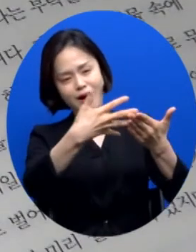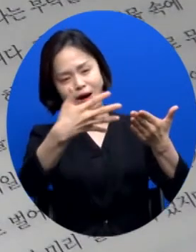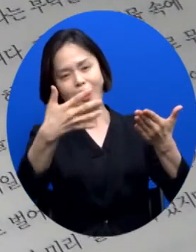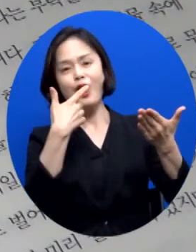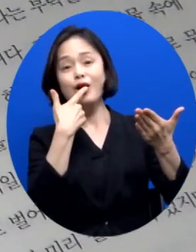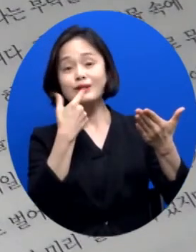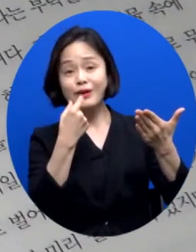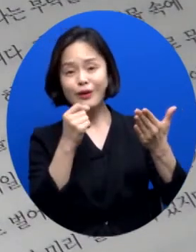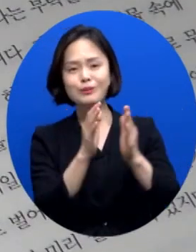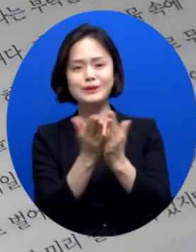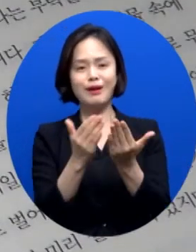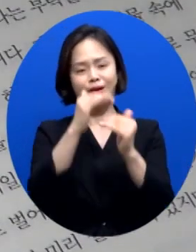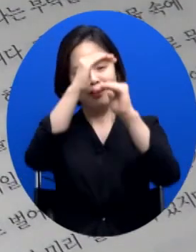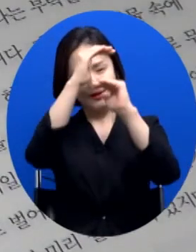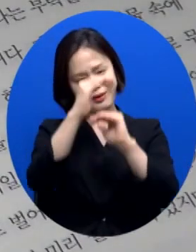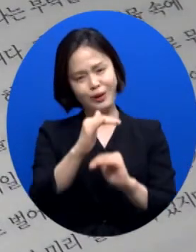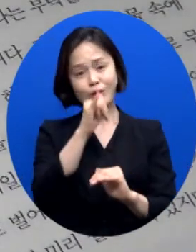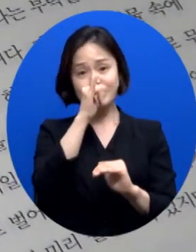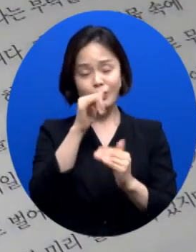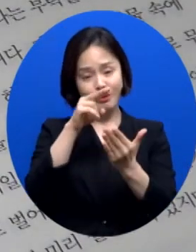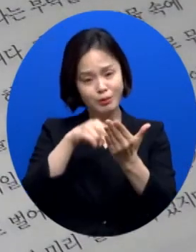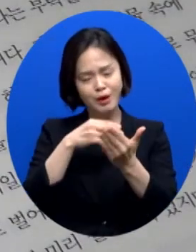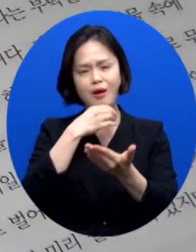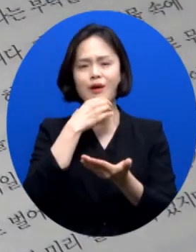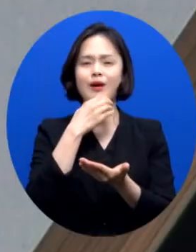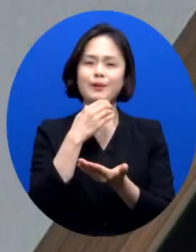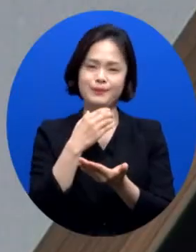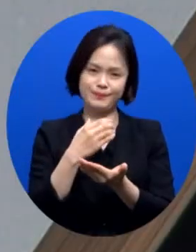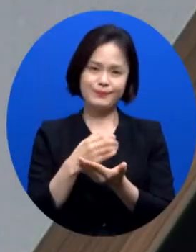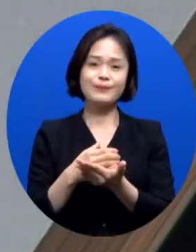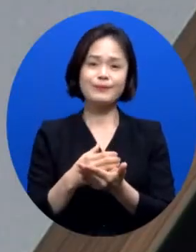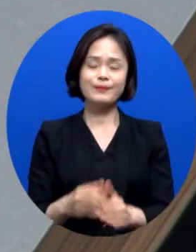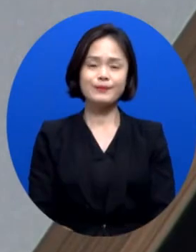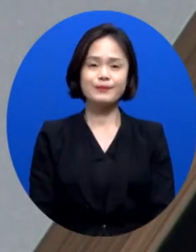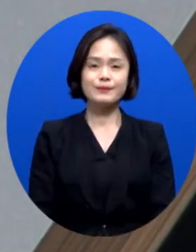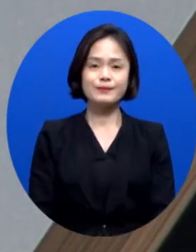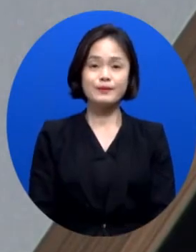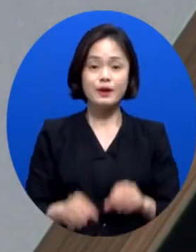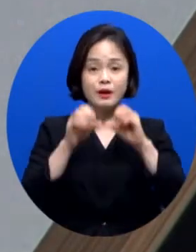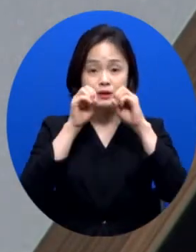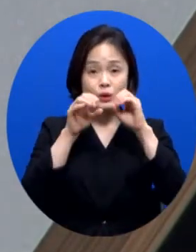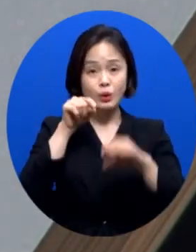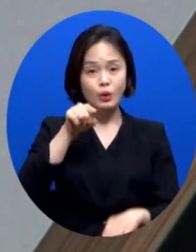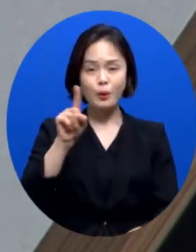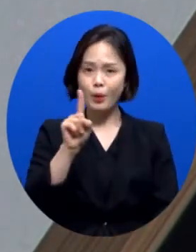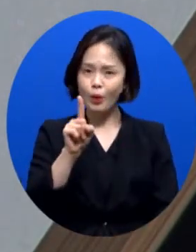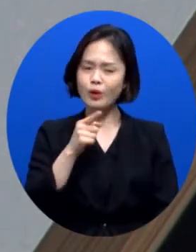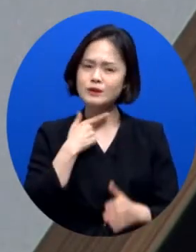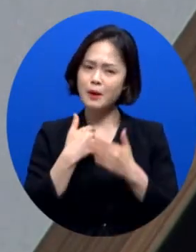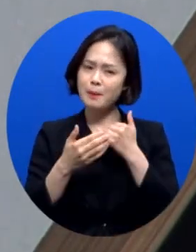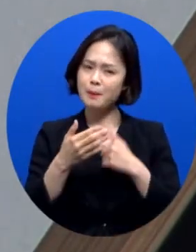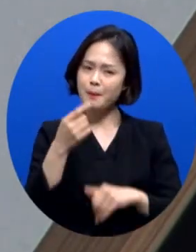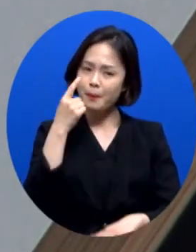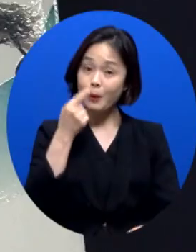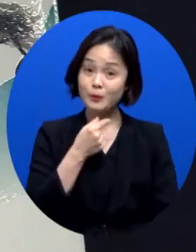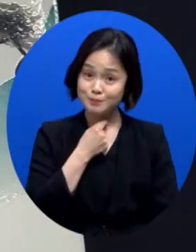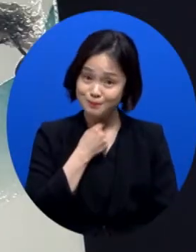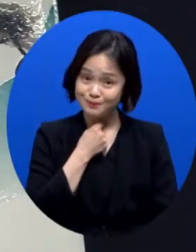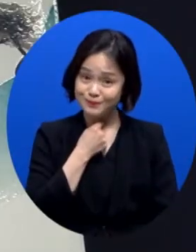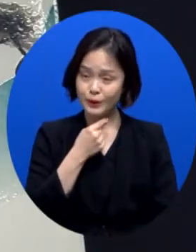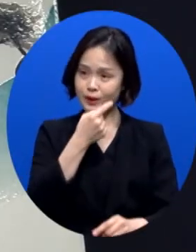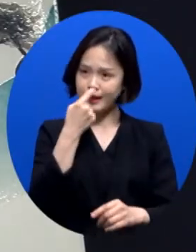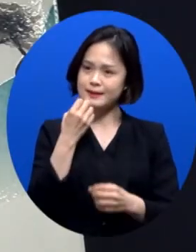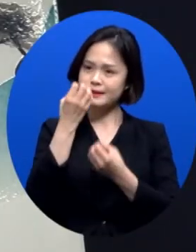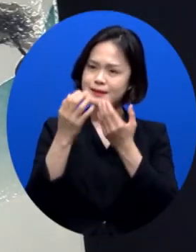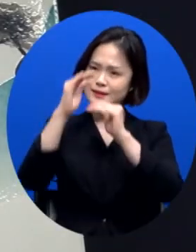독자들에게 깊은 감동과 울림을 선사합니다. 선교가 무엇인지 체험하고 김 선교사의 간증을